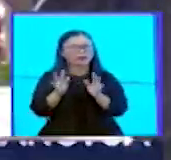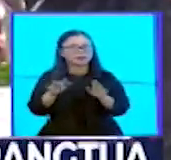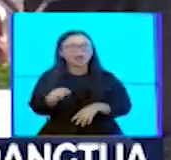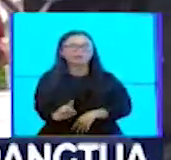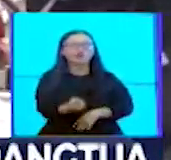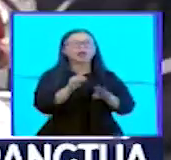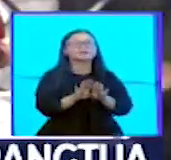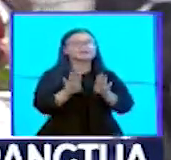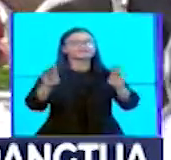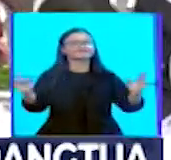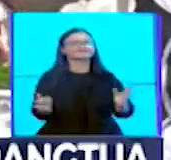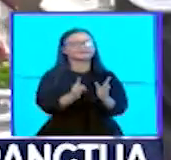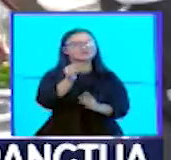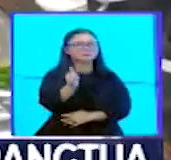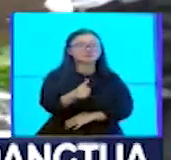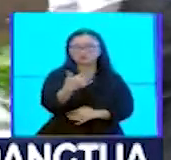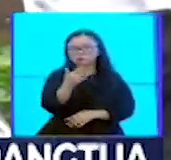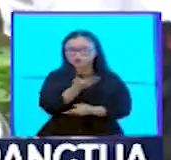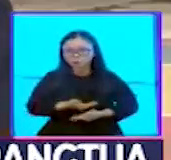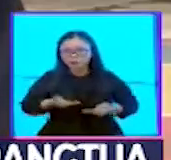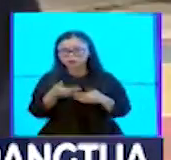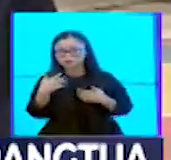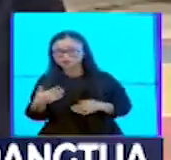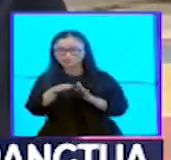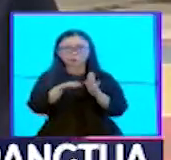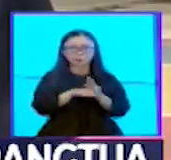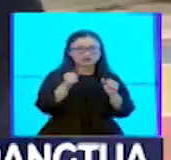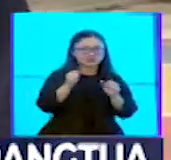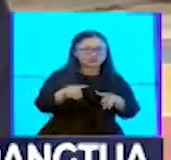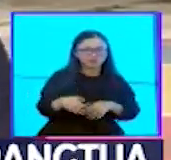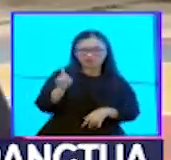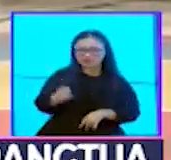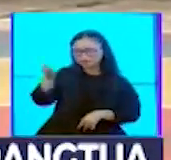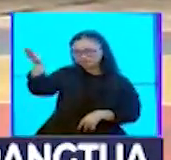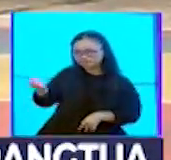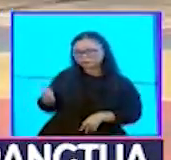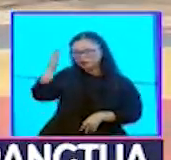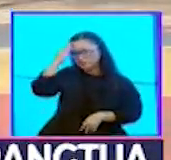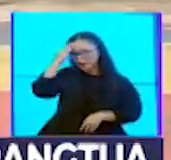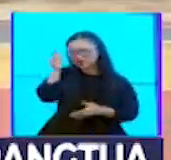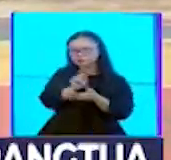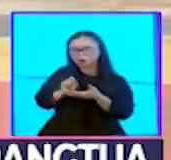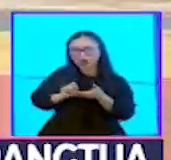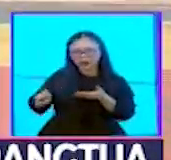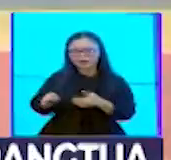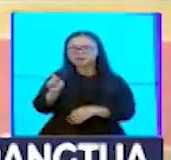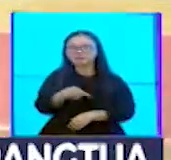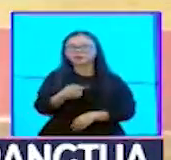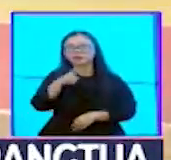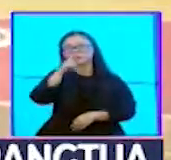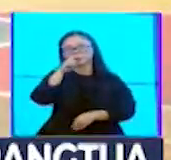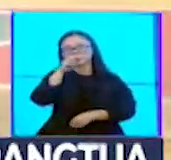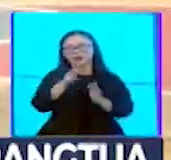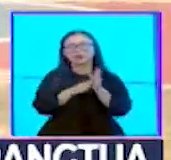proses faktor kesehatannya dan bagaimana persyaratan-persyaratan sudah bersama saya itu kepala sekolah SMPN 4 Tangsel yaitu bapak Mardi